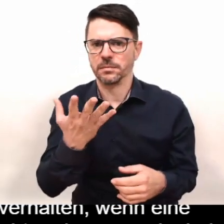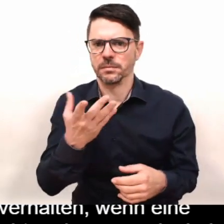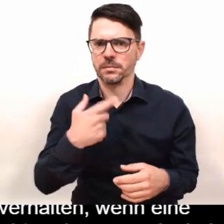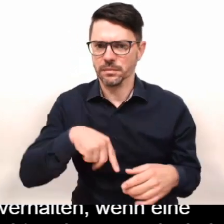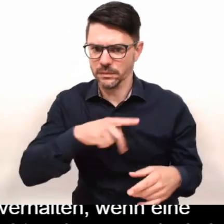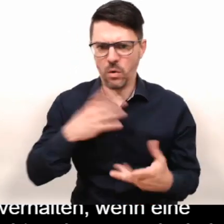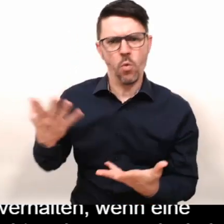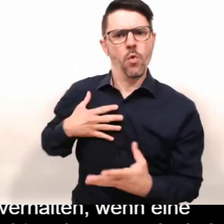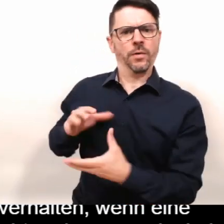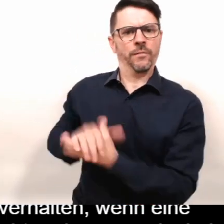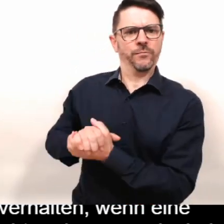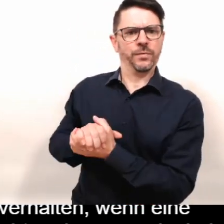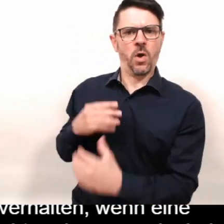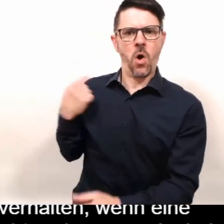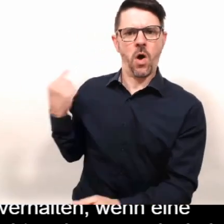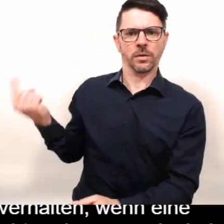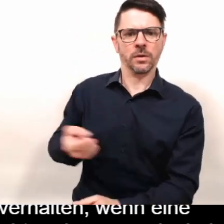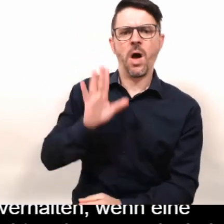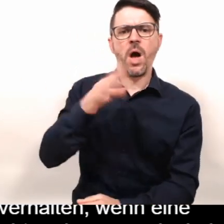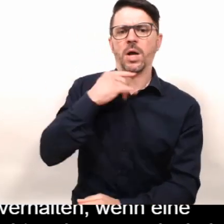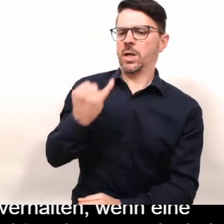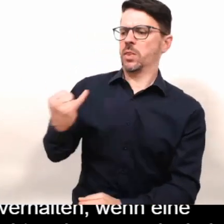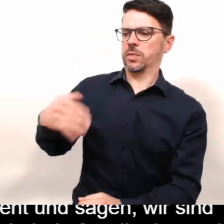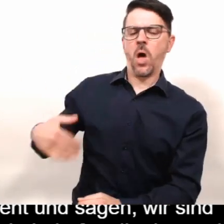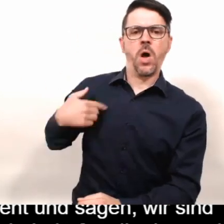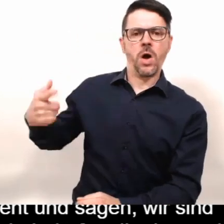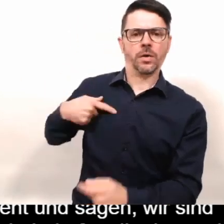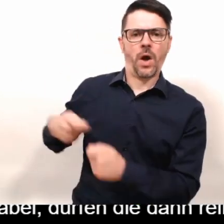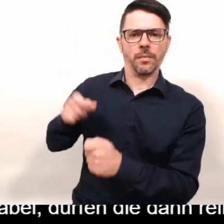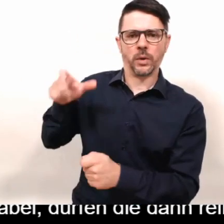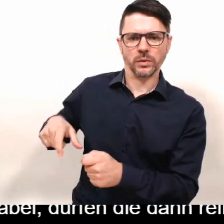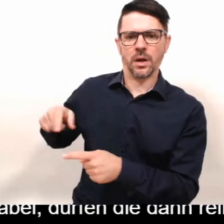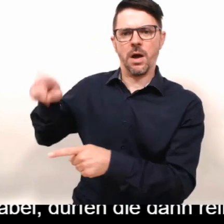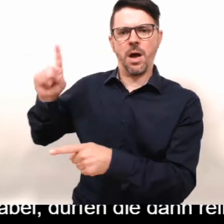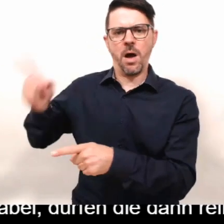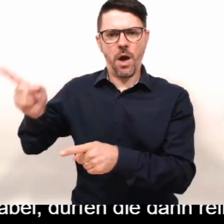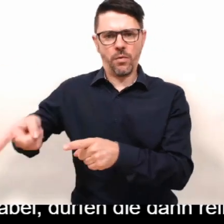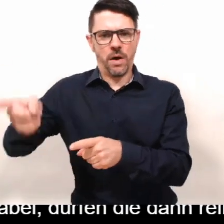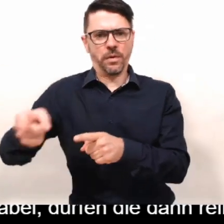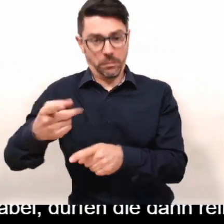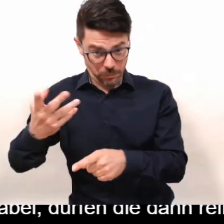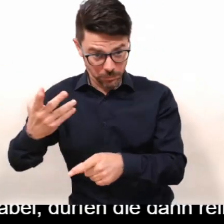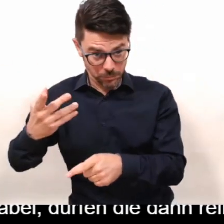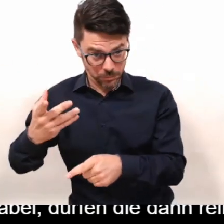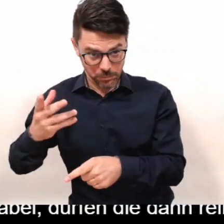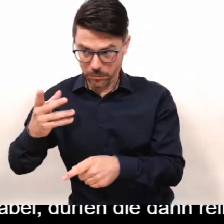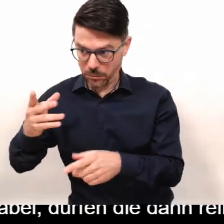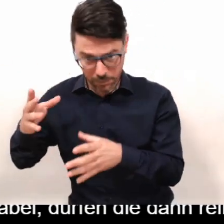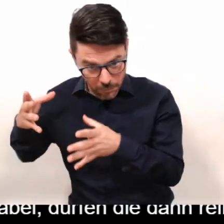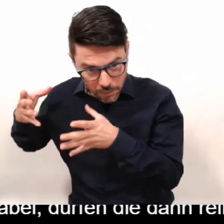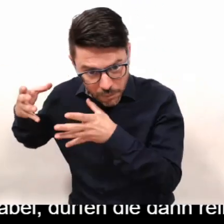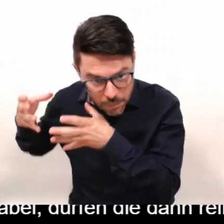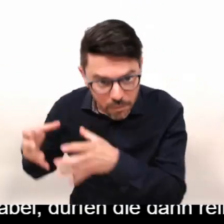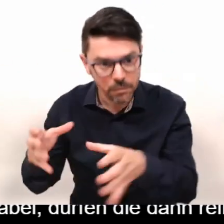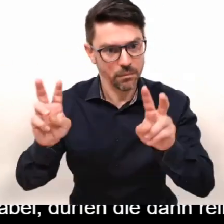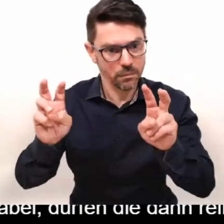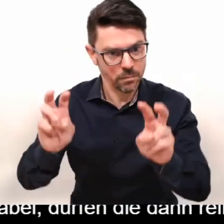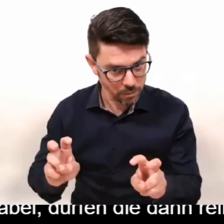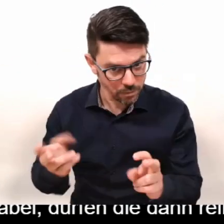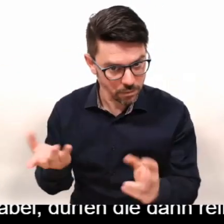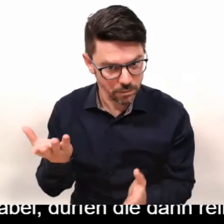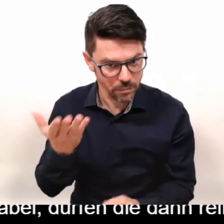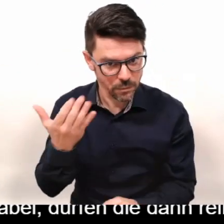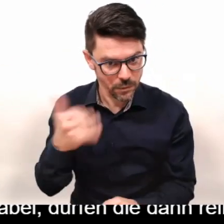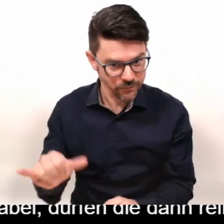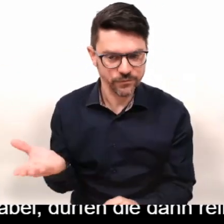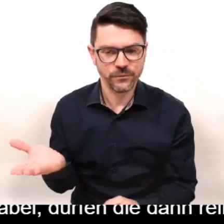Also so viel zum Thema Planungssicherheit mit dem Datum. Der Ablauf, wie das dann sein wird, ist eigentlich auch klar.